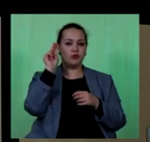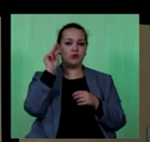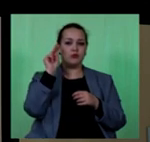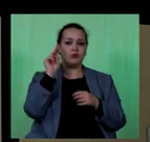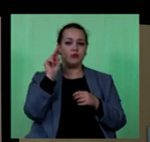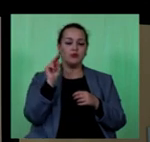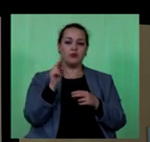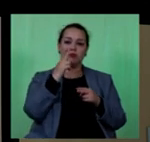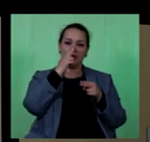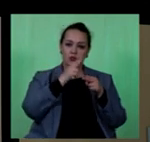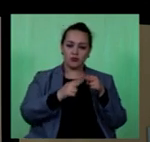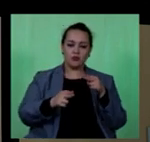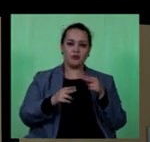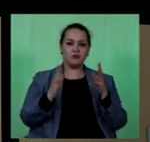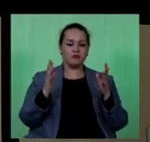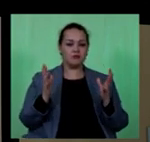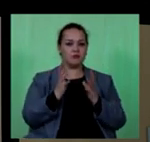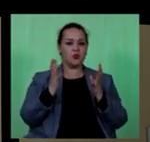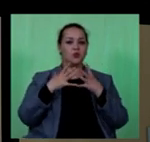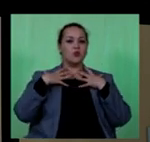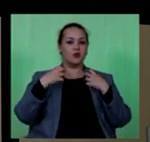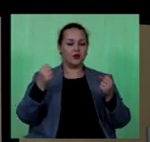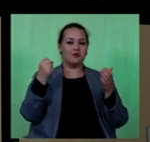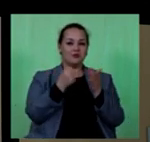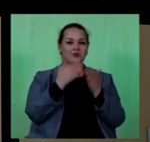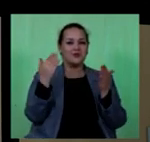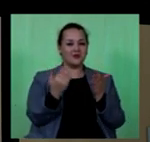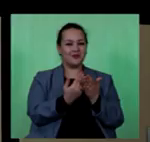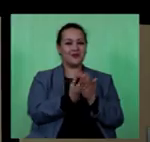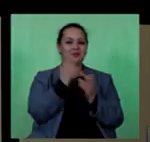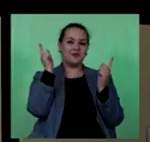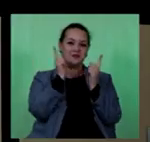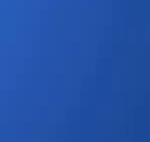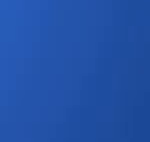концу вырядить и здоровье до новых встреч